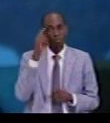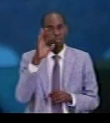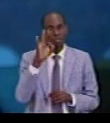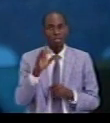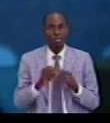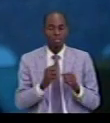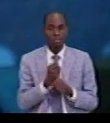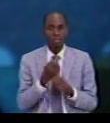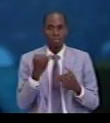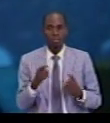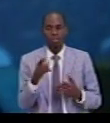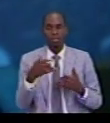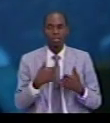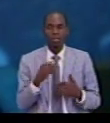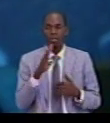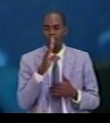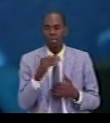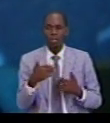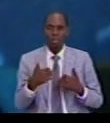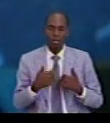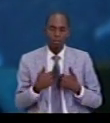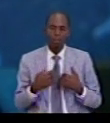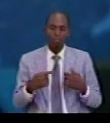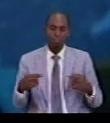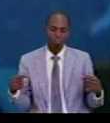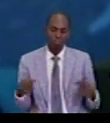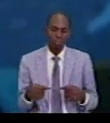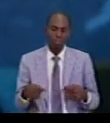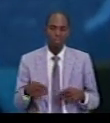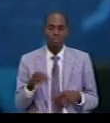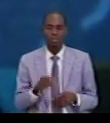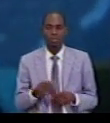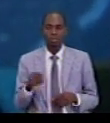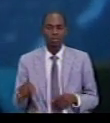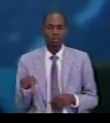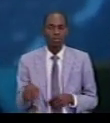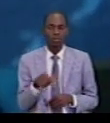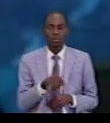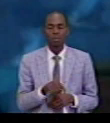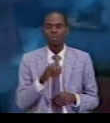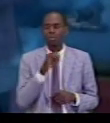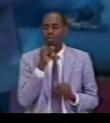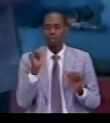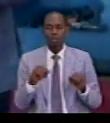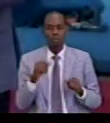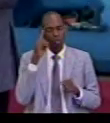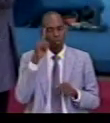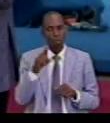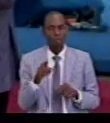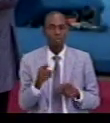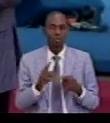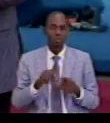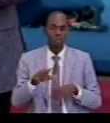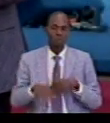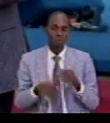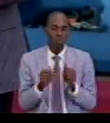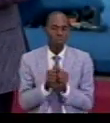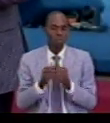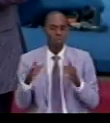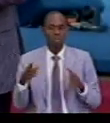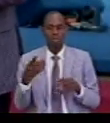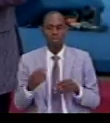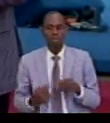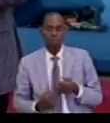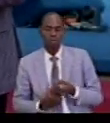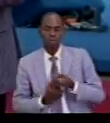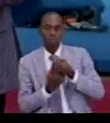been experiencing bilateral knee joint pains, and it was not possible for her to walk without crutches. She has visited